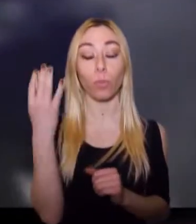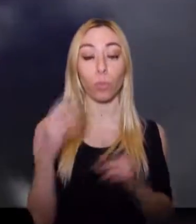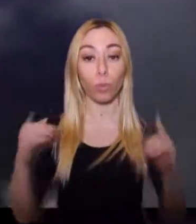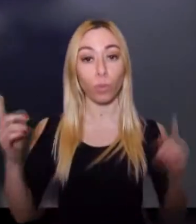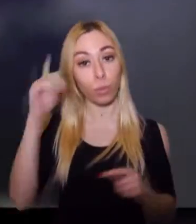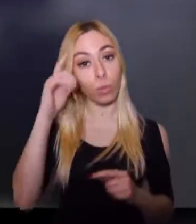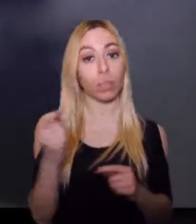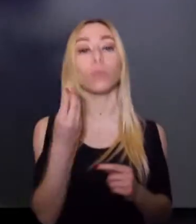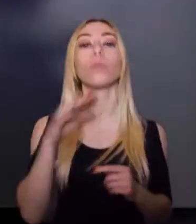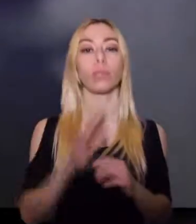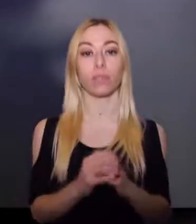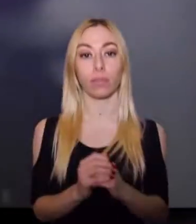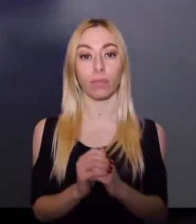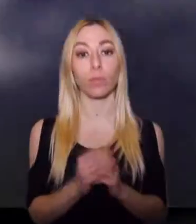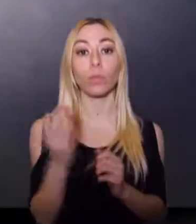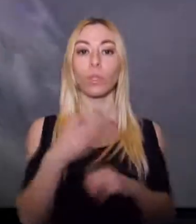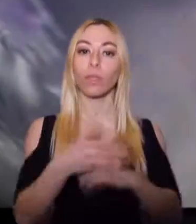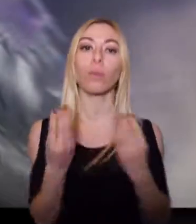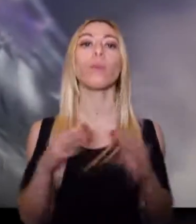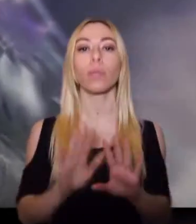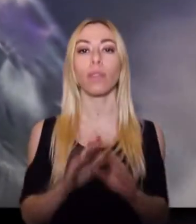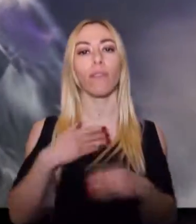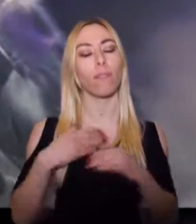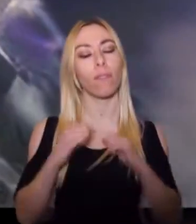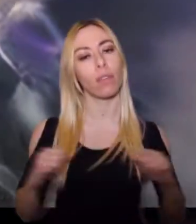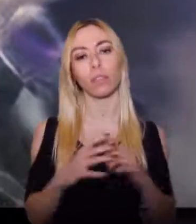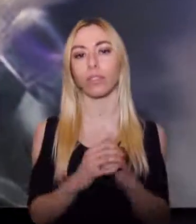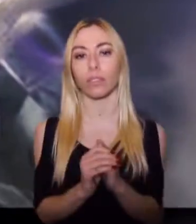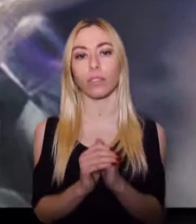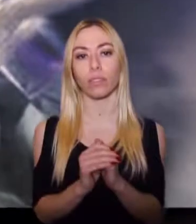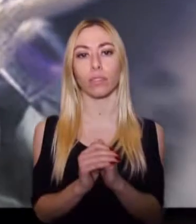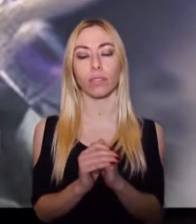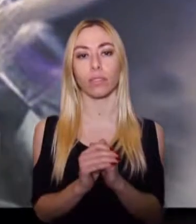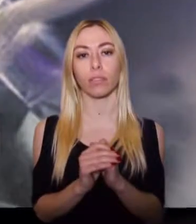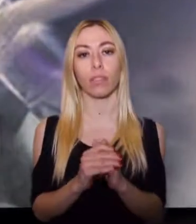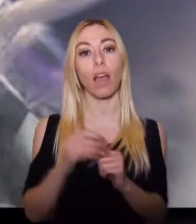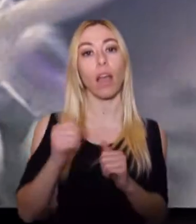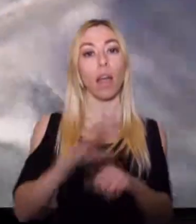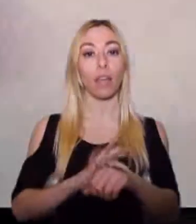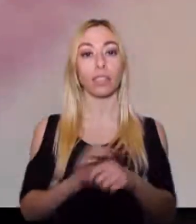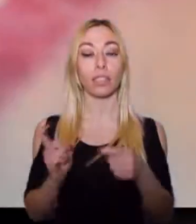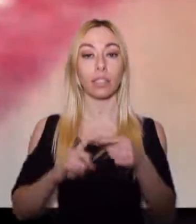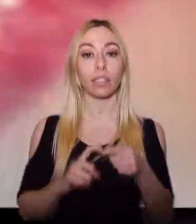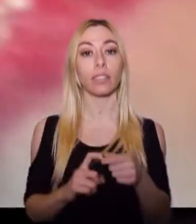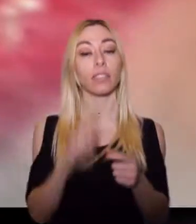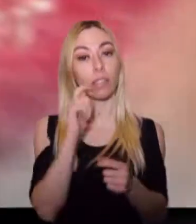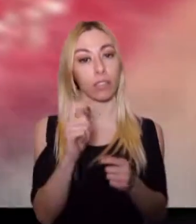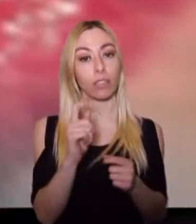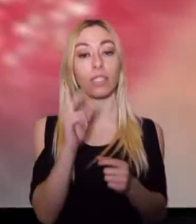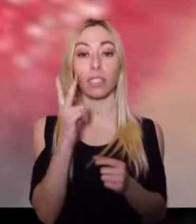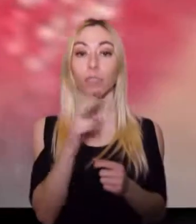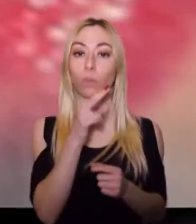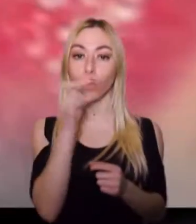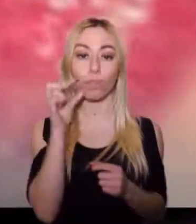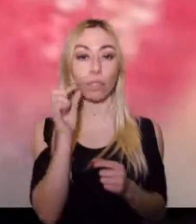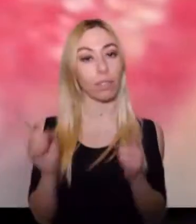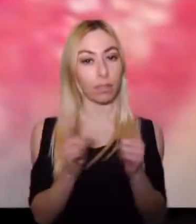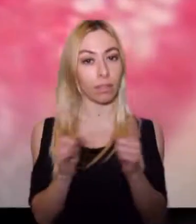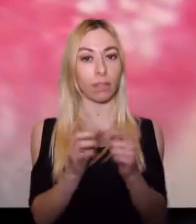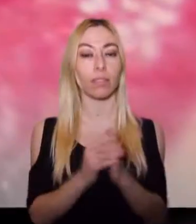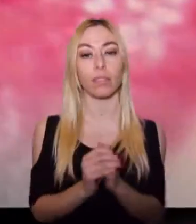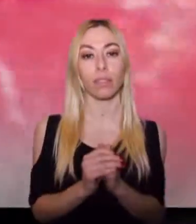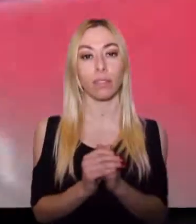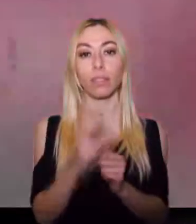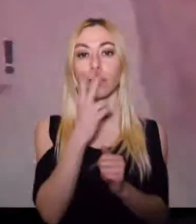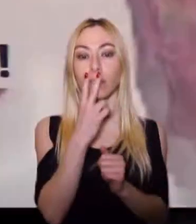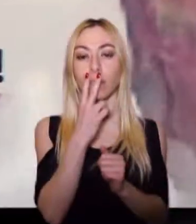Sigara en büyük pişmanlığınız olmasın. Çok geç olmadan vazgeçin. Her hastalığın kilidi iki dudağınızın